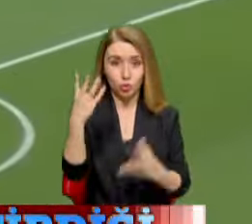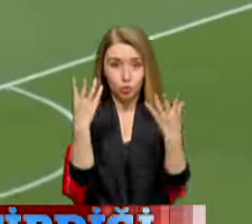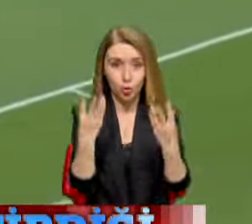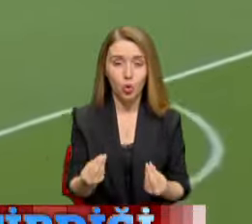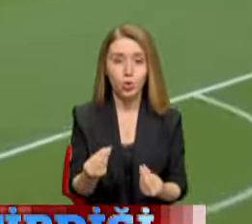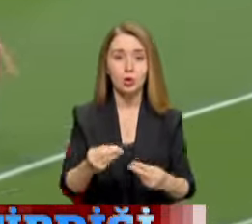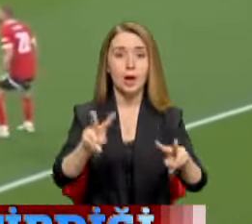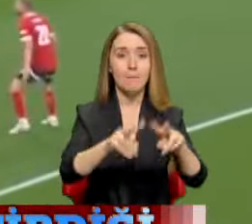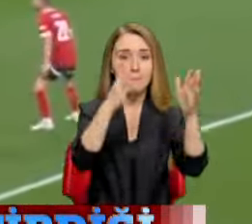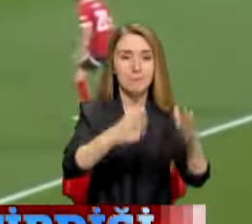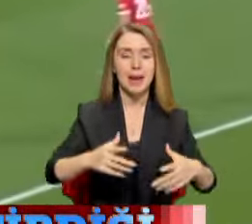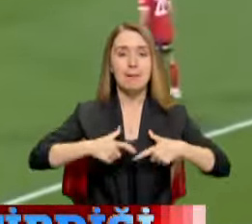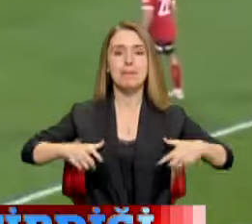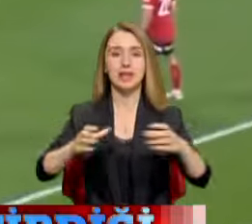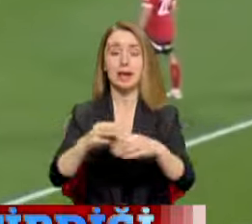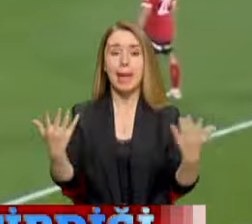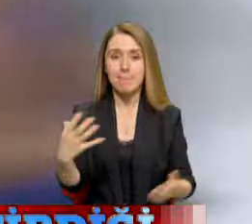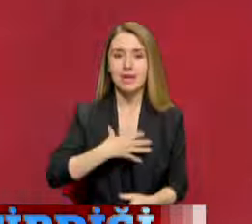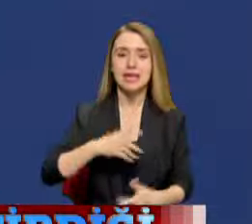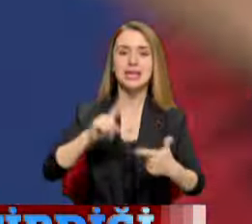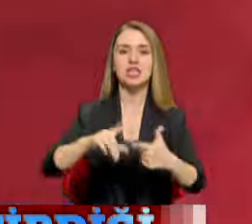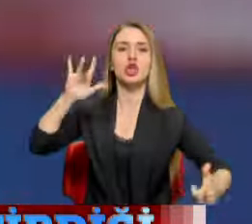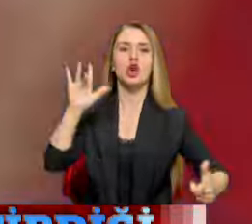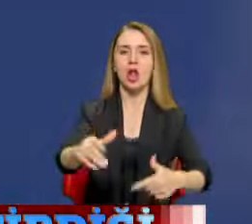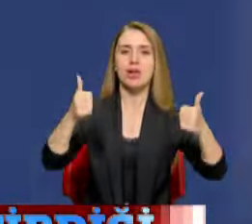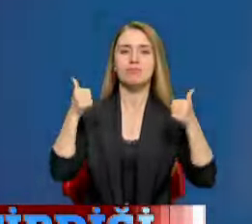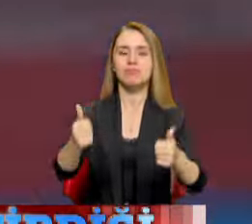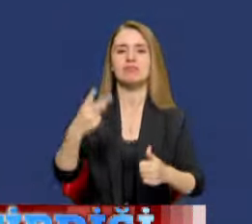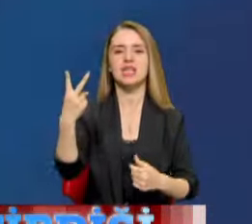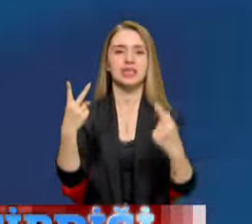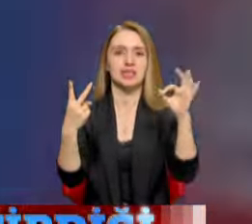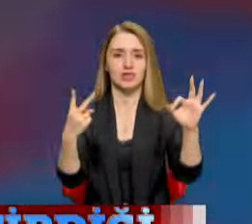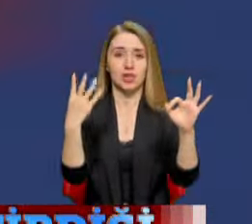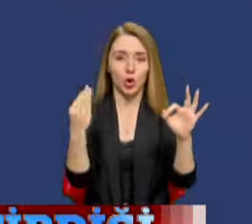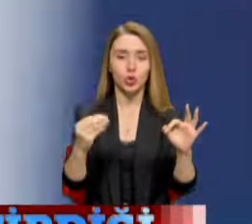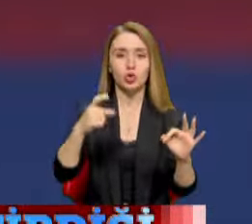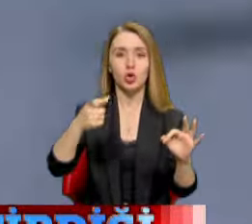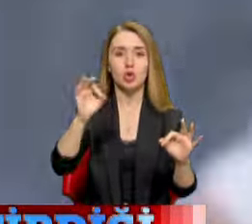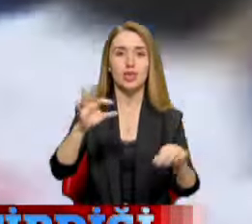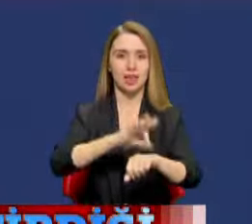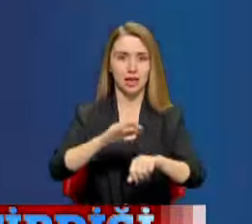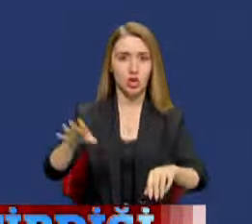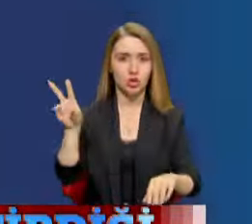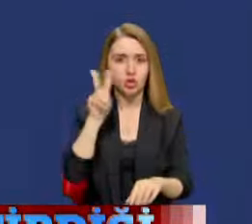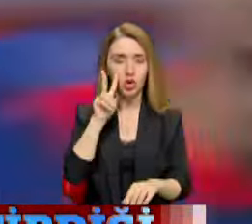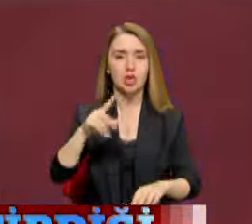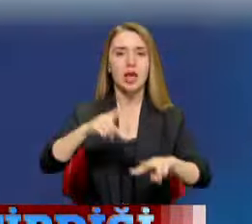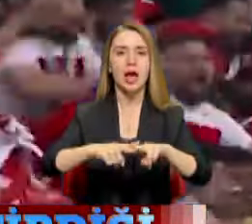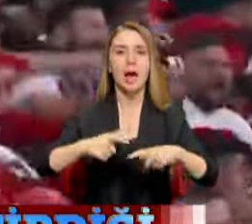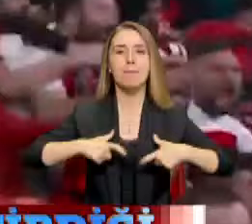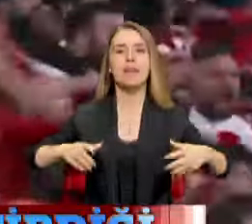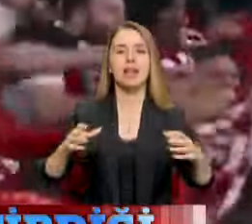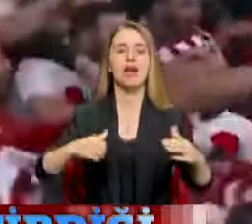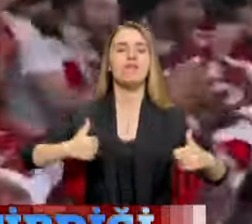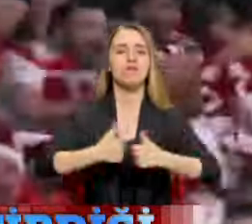gösterirken Merih hem milli takımın hem kendisinin ikinci golünü atarak durumu 2-0 yaptı. 90 dakikanın sonunda A Milli Futbol